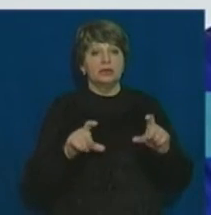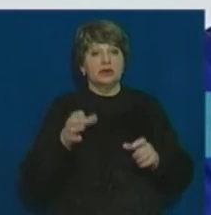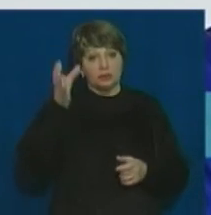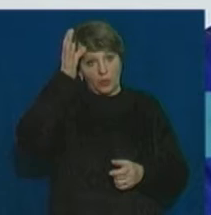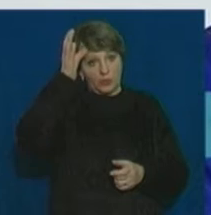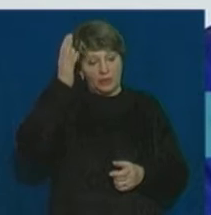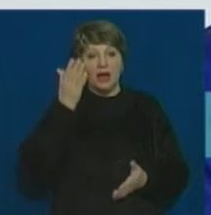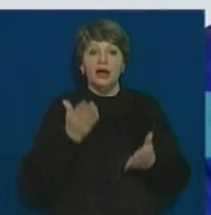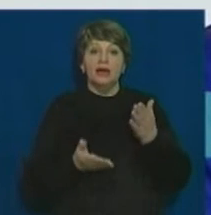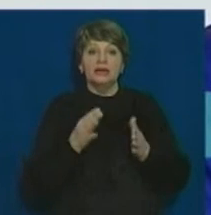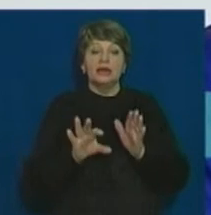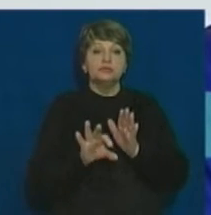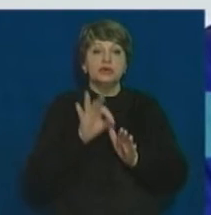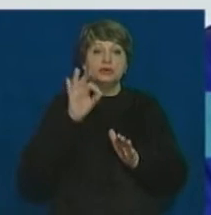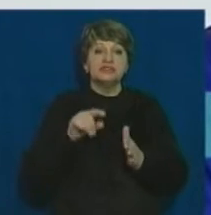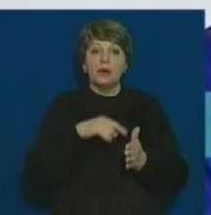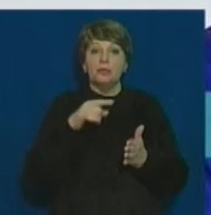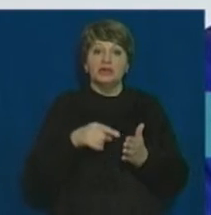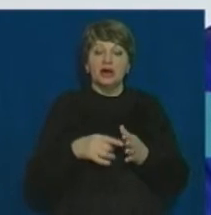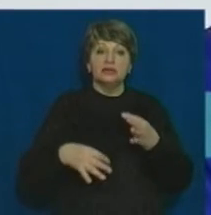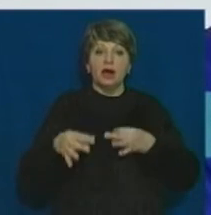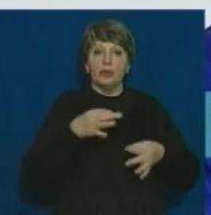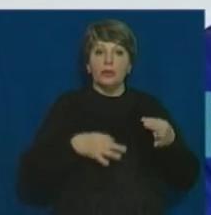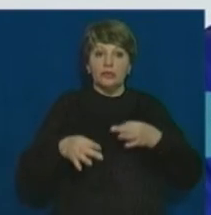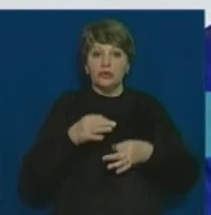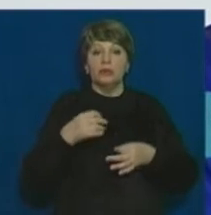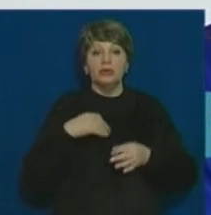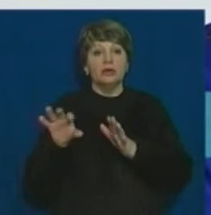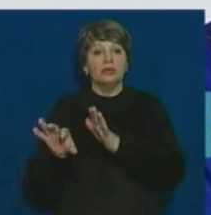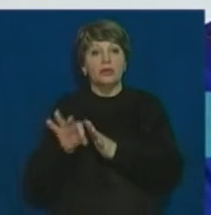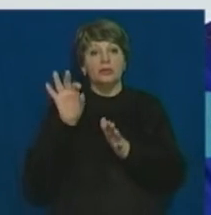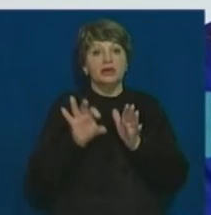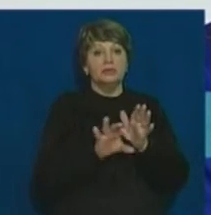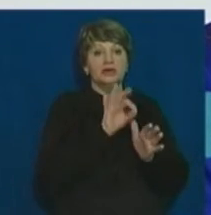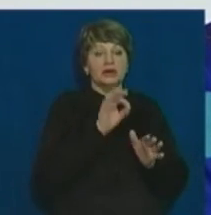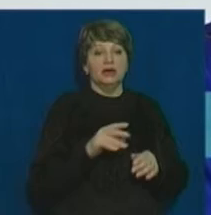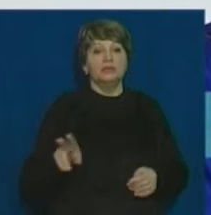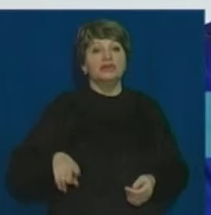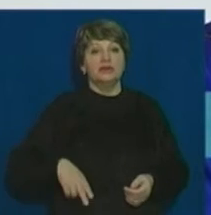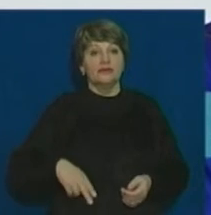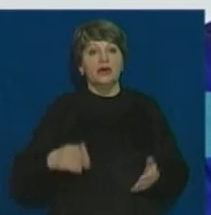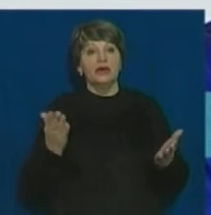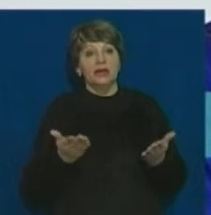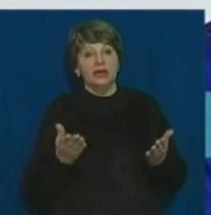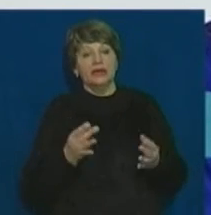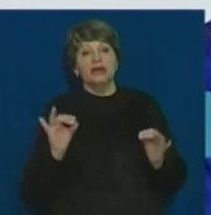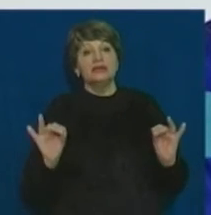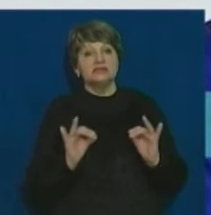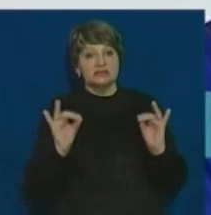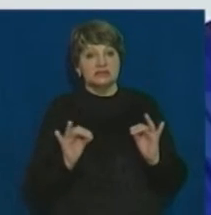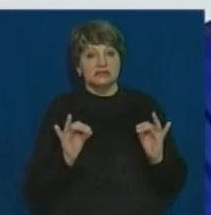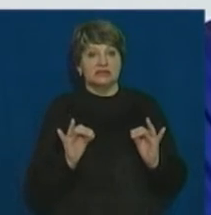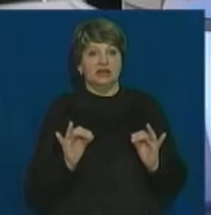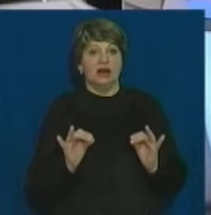якщо береться питання на обговорення, береться не одна сторона, а от кілька сторін? Так, звісно. Це всі сторони, які є зацікавленими стейкхолдерами, ті,